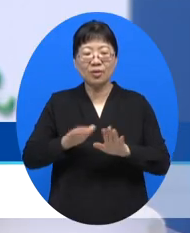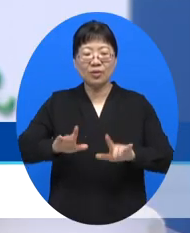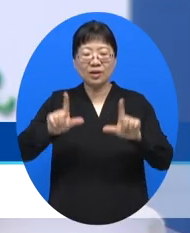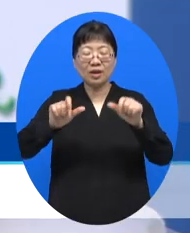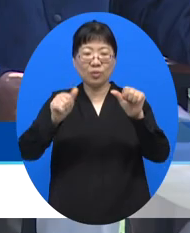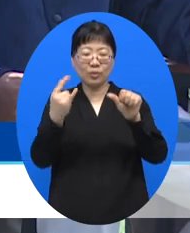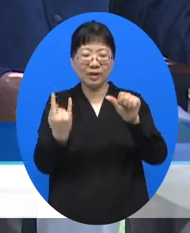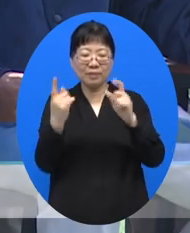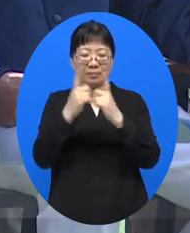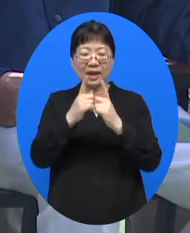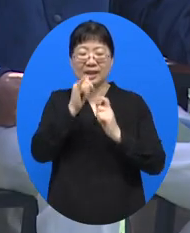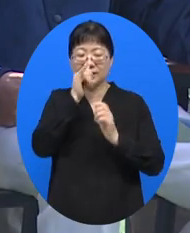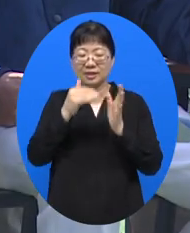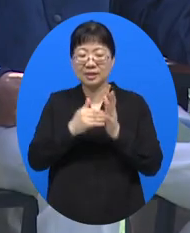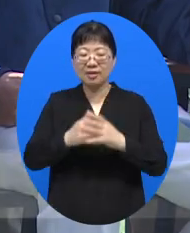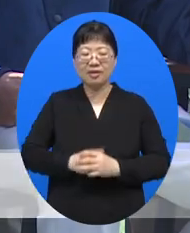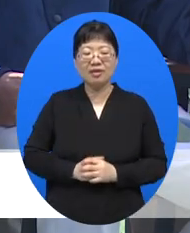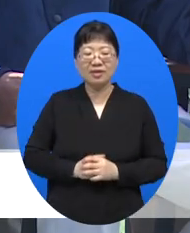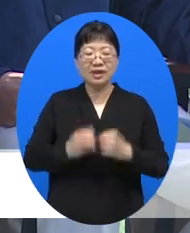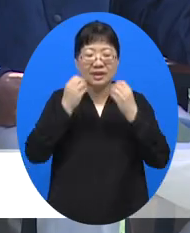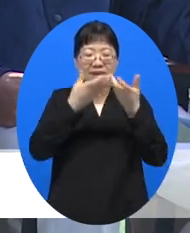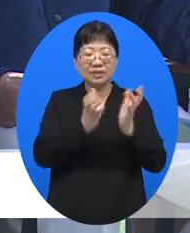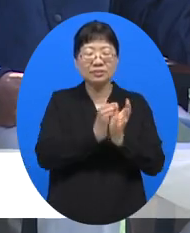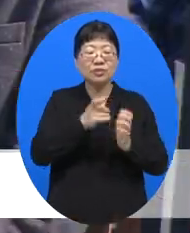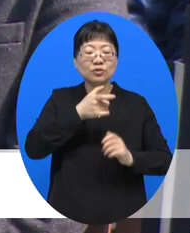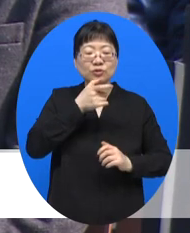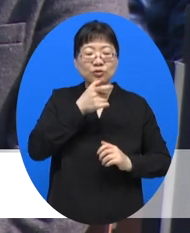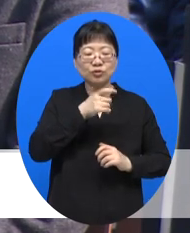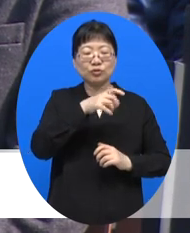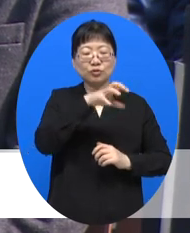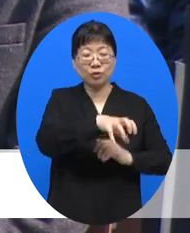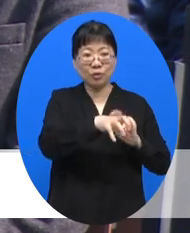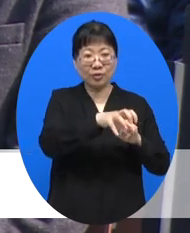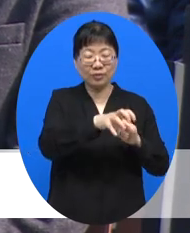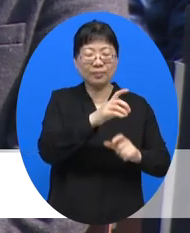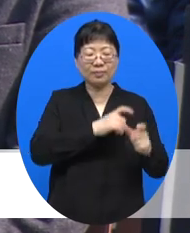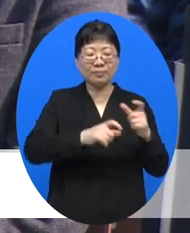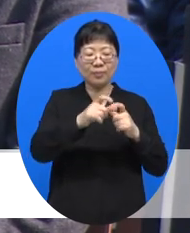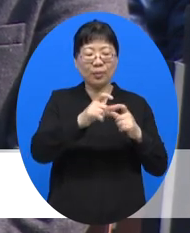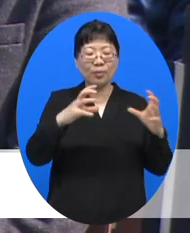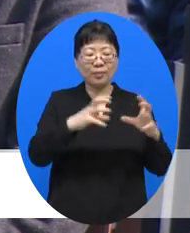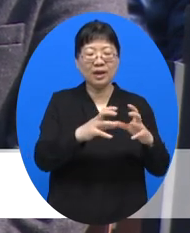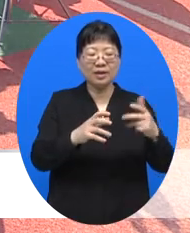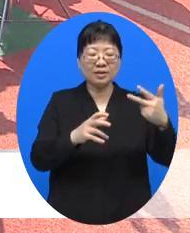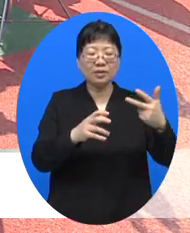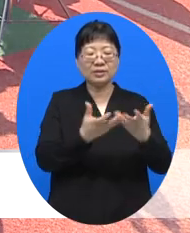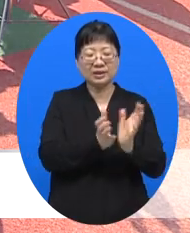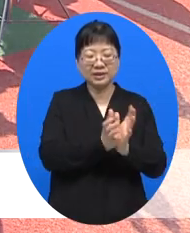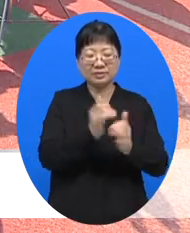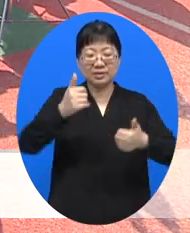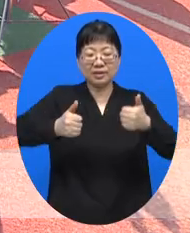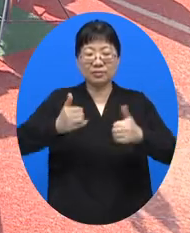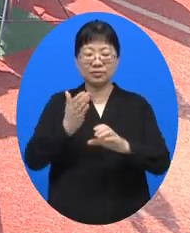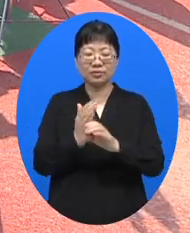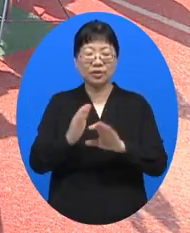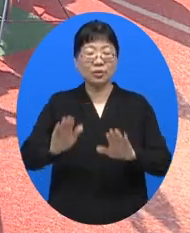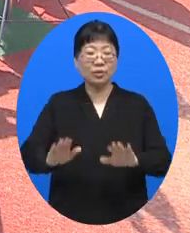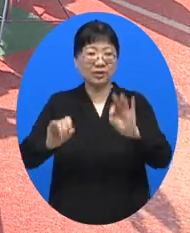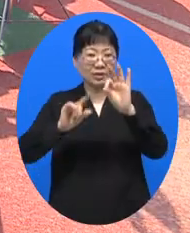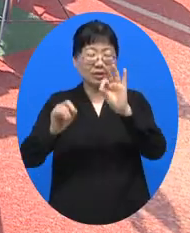시작됐습니다. 올해로 5회째를 맞은 이번 리그에는 신생팀인 수원 파인 이글스가 가세, 총 7개 팀이 장을